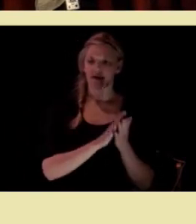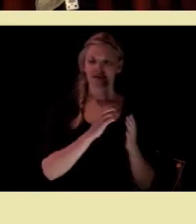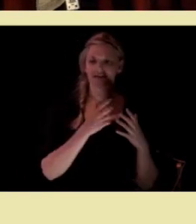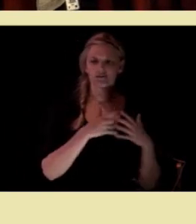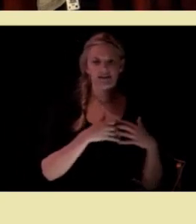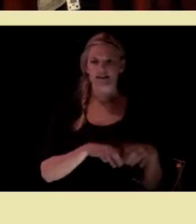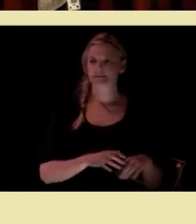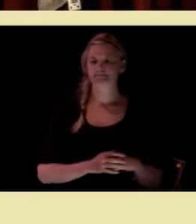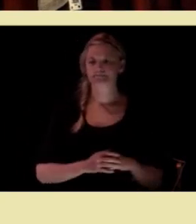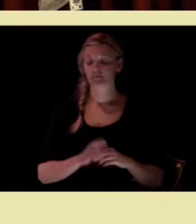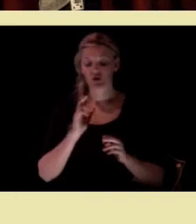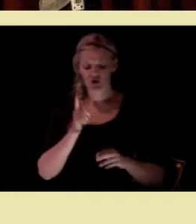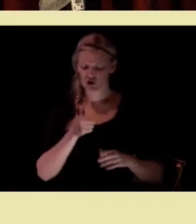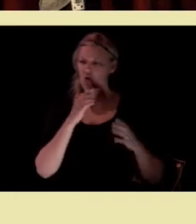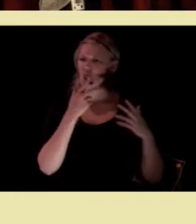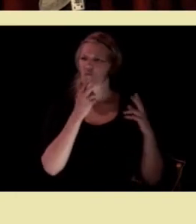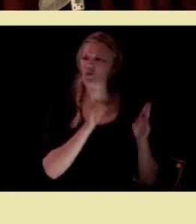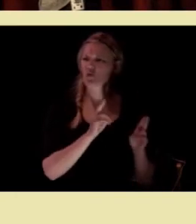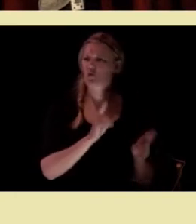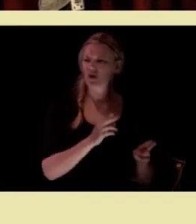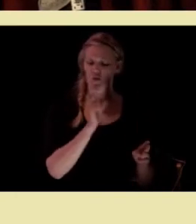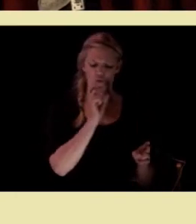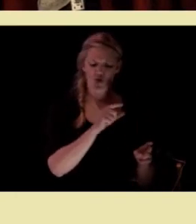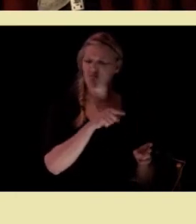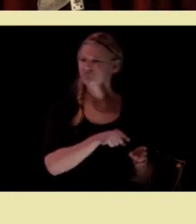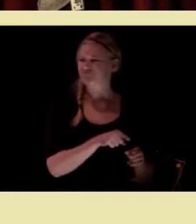annet fordi at ordet bruker har fått stryk.